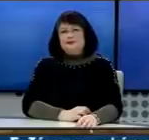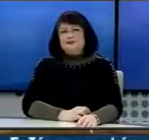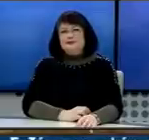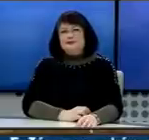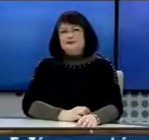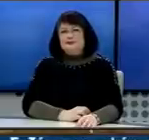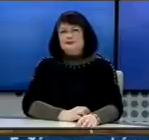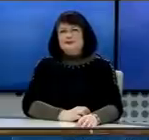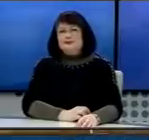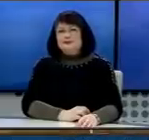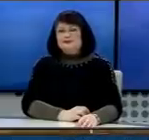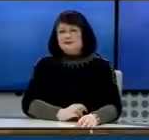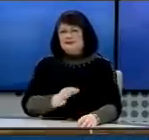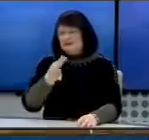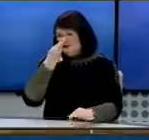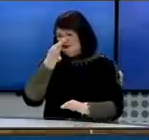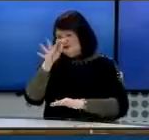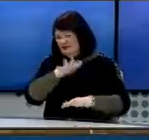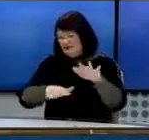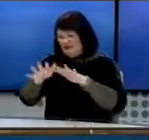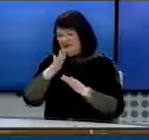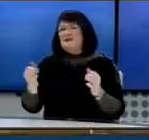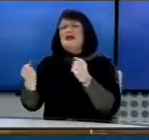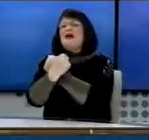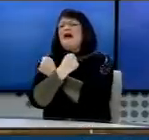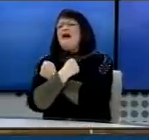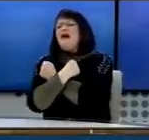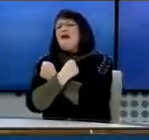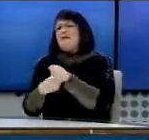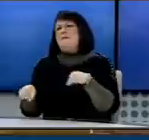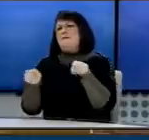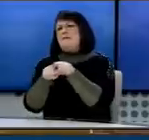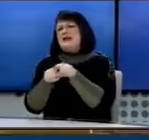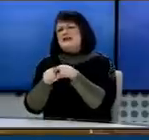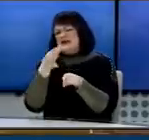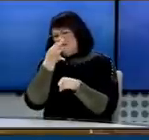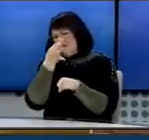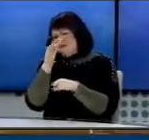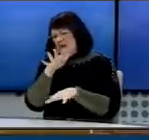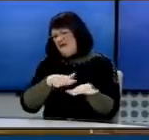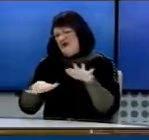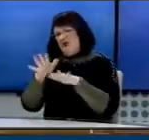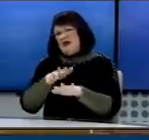Με αυτόν τον υπόκοσμο είστε αγκαλιά. 2.